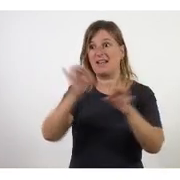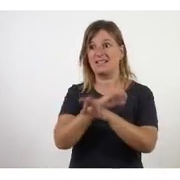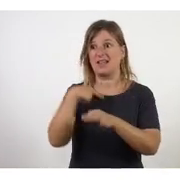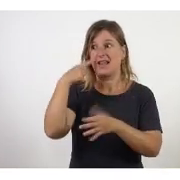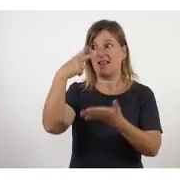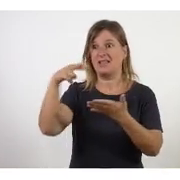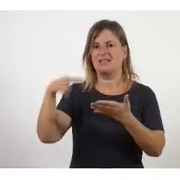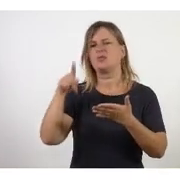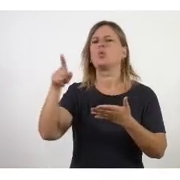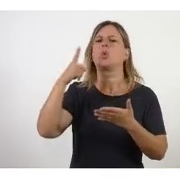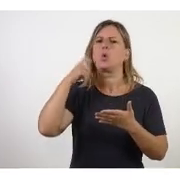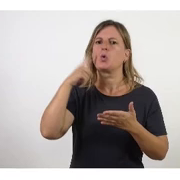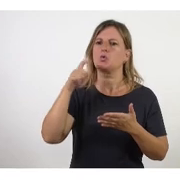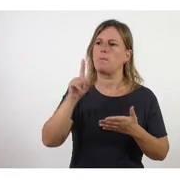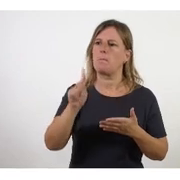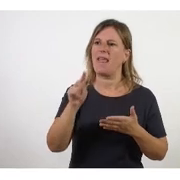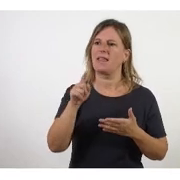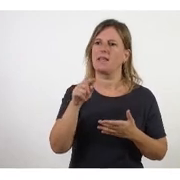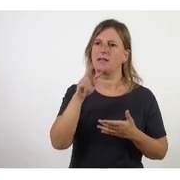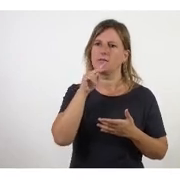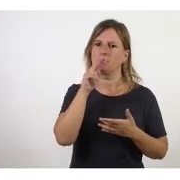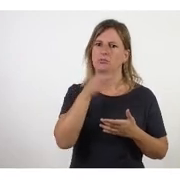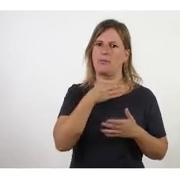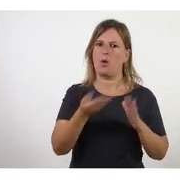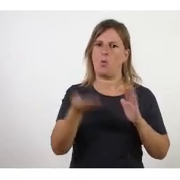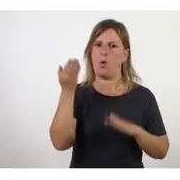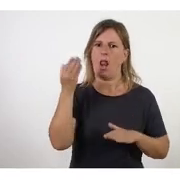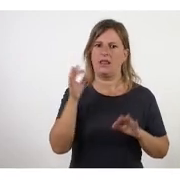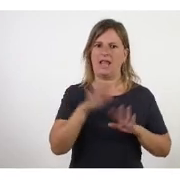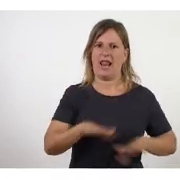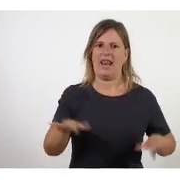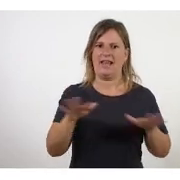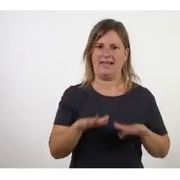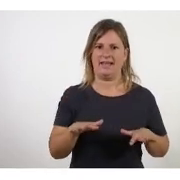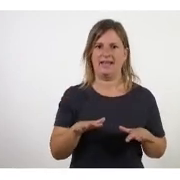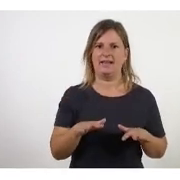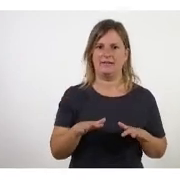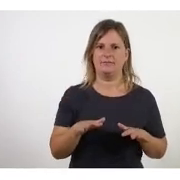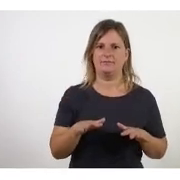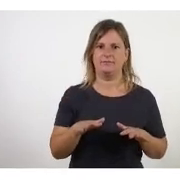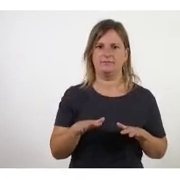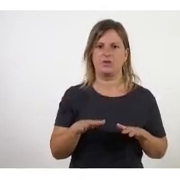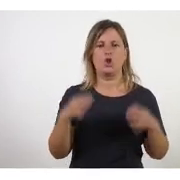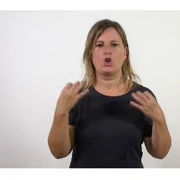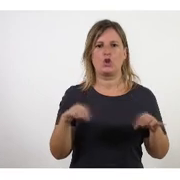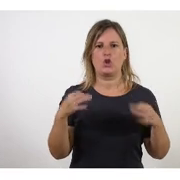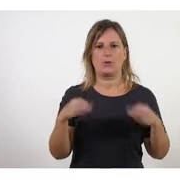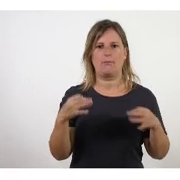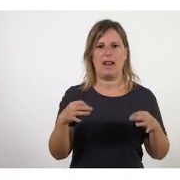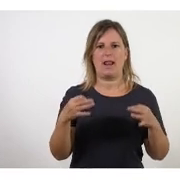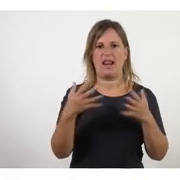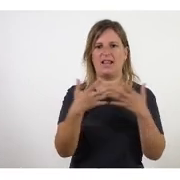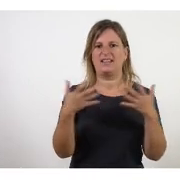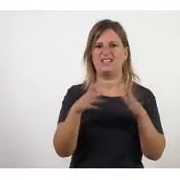llegir, acostumeu-vos a fer play i llegir-lo en veu alta amb un to lent. Doncs, normalment, un text, això, de